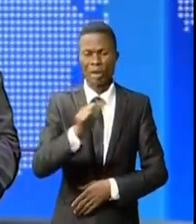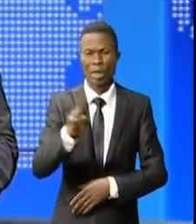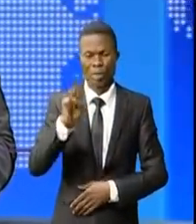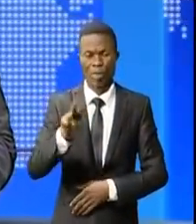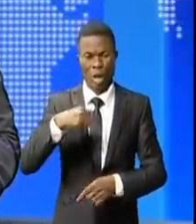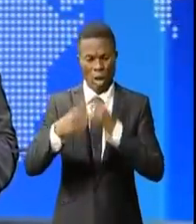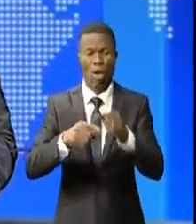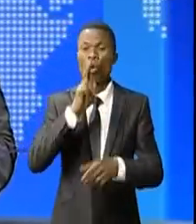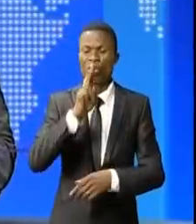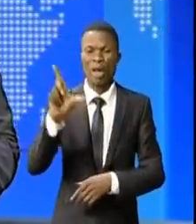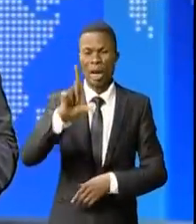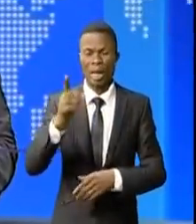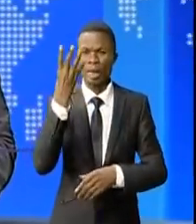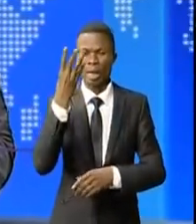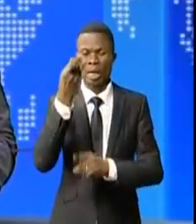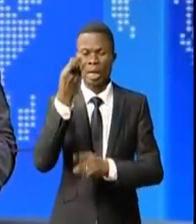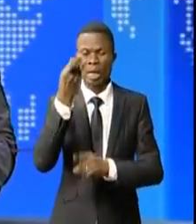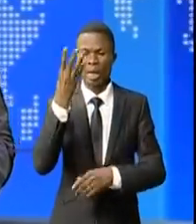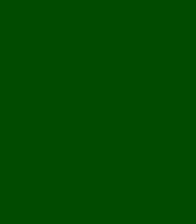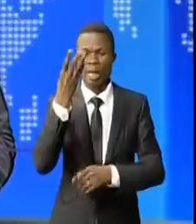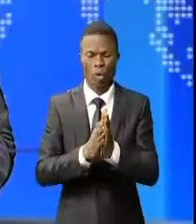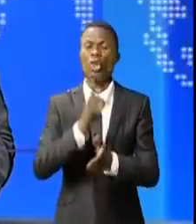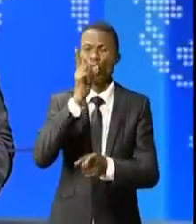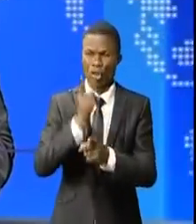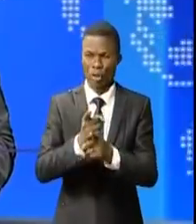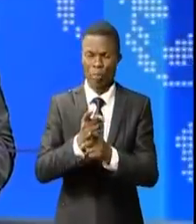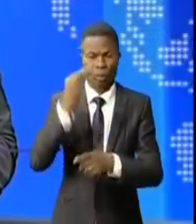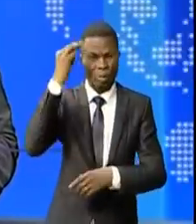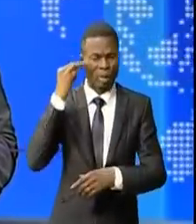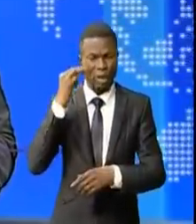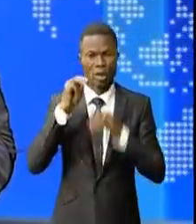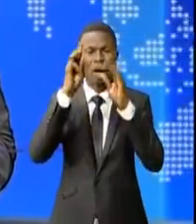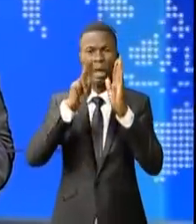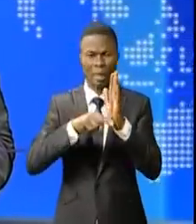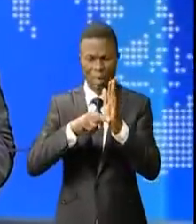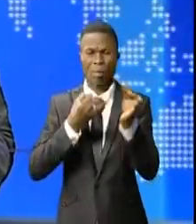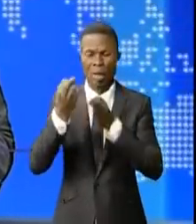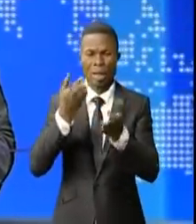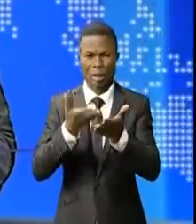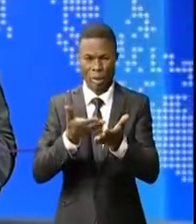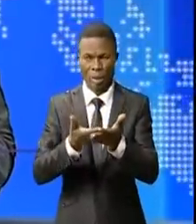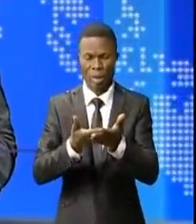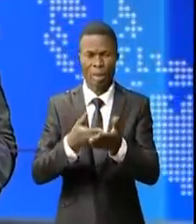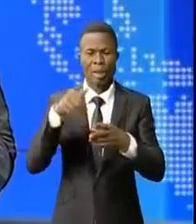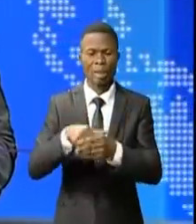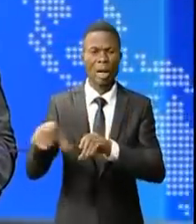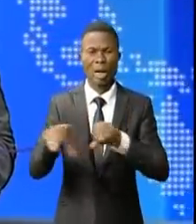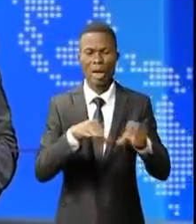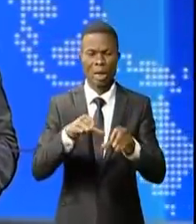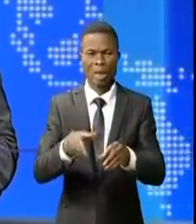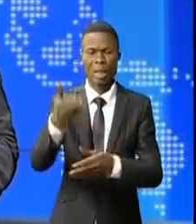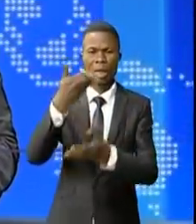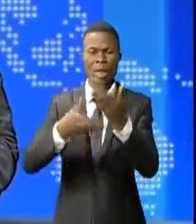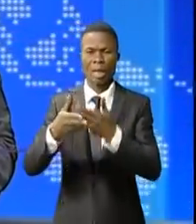interviendra le lundi 4 octobre prochain. L'affirmation du ministre de l'EPST, Tony Mwaba, c'était au cours de la cérémonie de remise